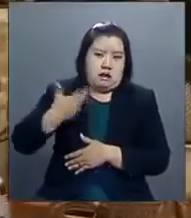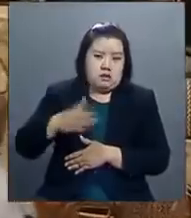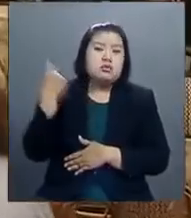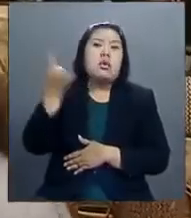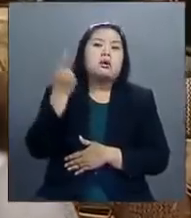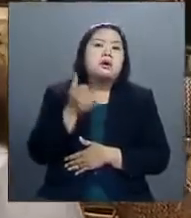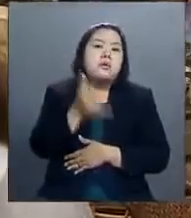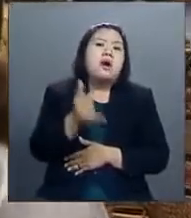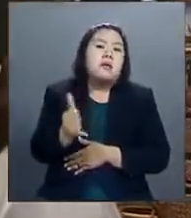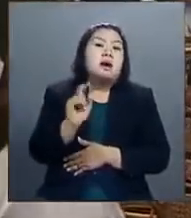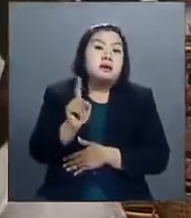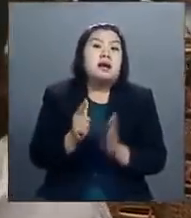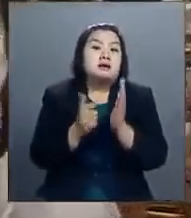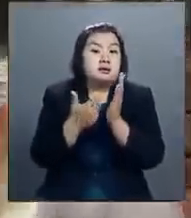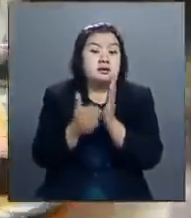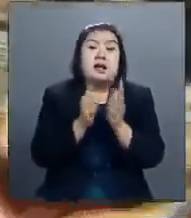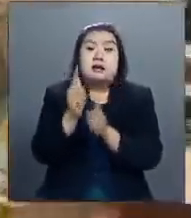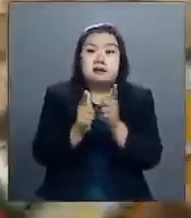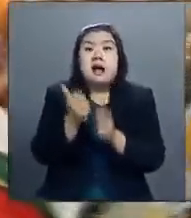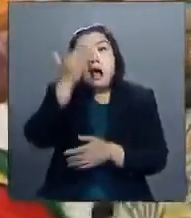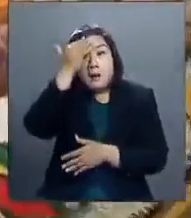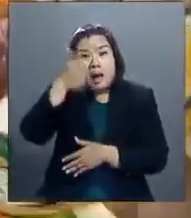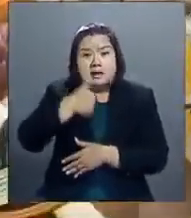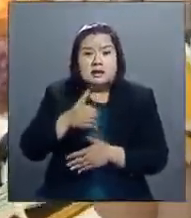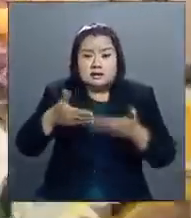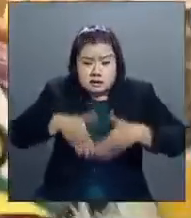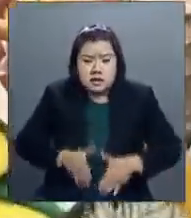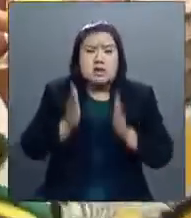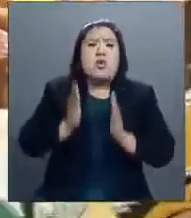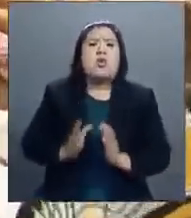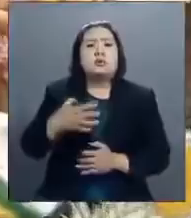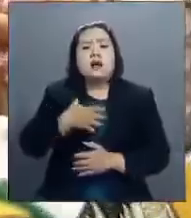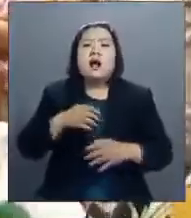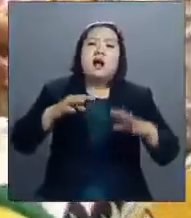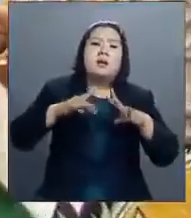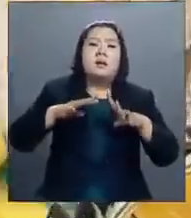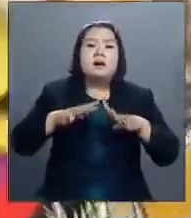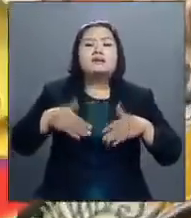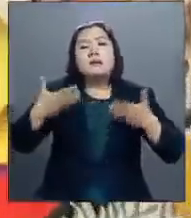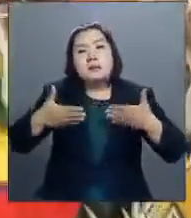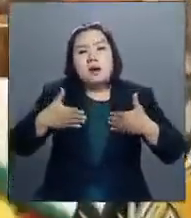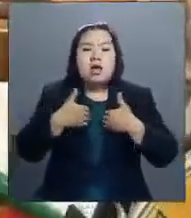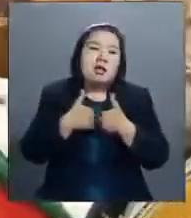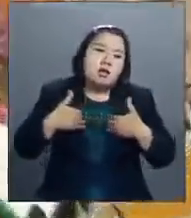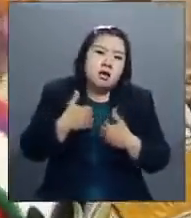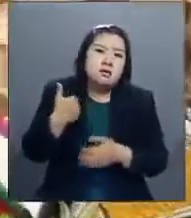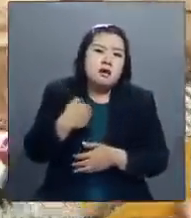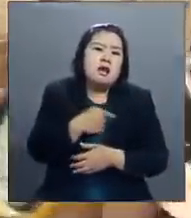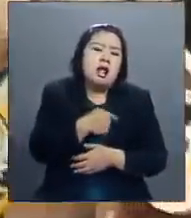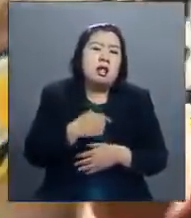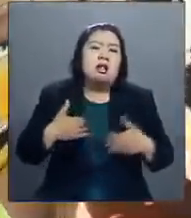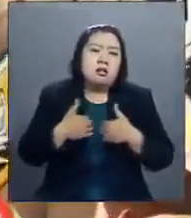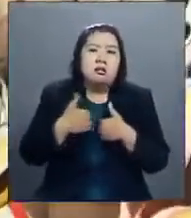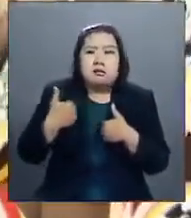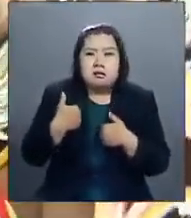กรัฐมนตรีก็ถือว่าเป็นมนุษย์คนหนึ่งที่อยากจะมีการพักผ่อนมีเหนื่อยบ้างหรือมีความท้อแท้บ้างนะคะซึ่งหากประช